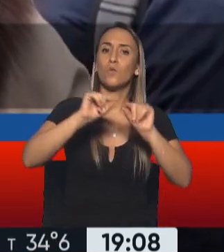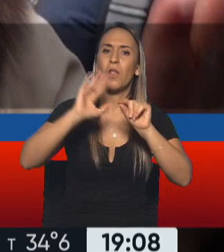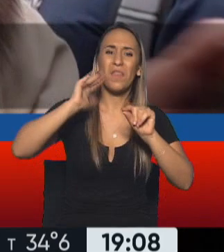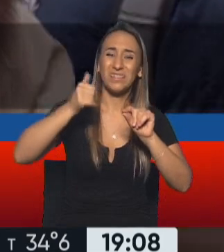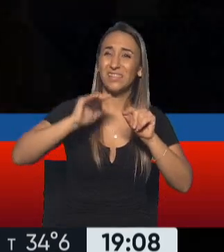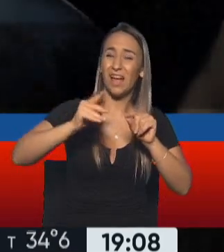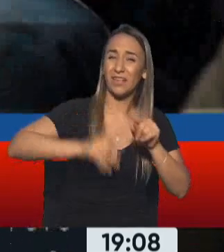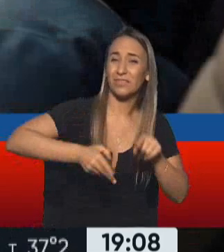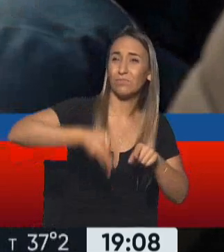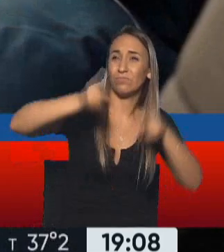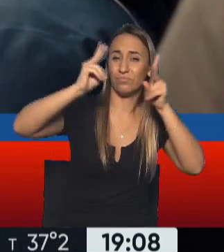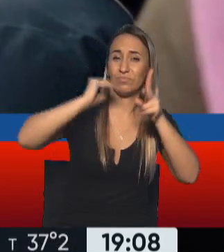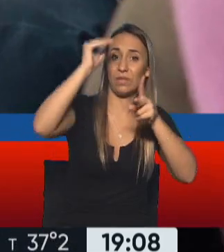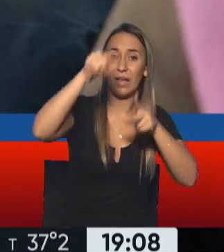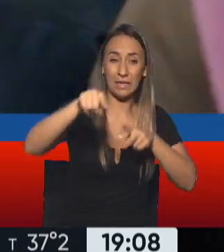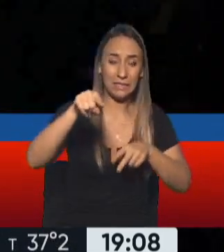Это все было видно, как будто на...